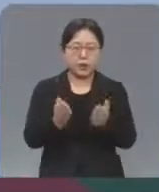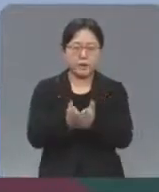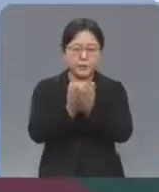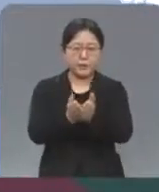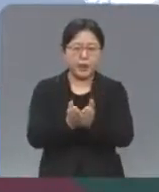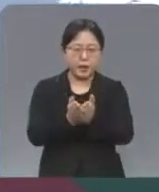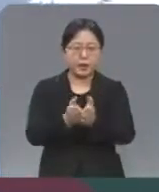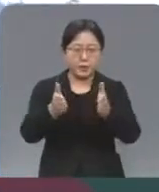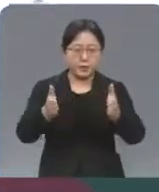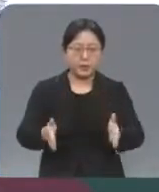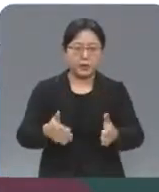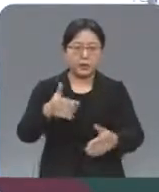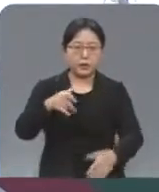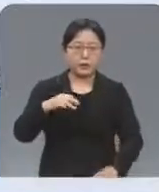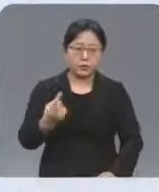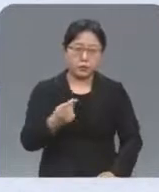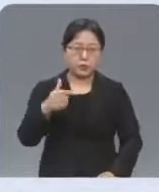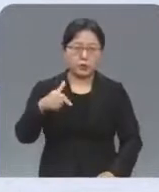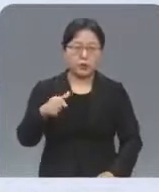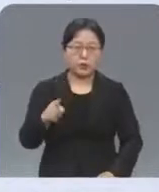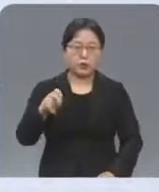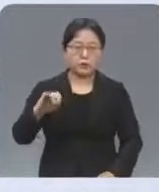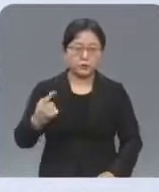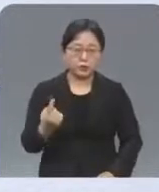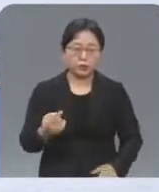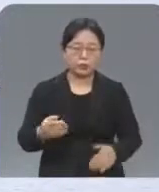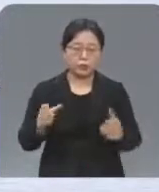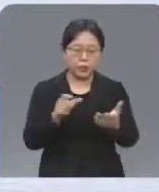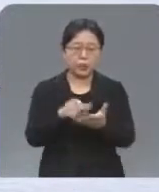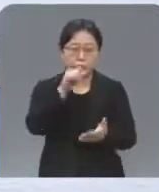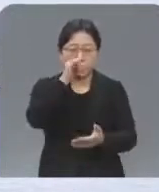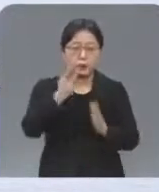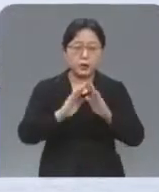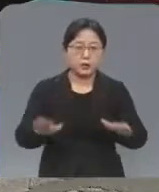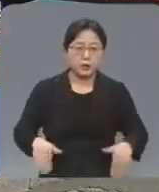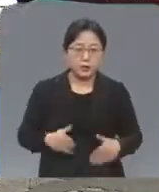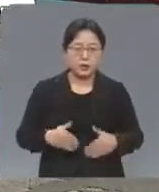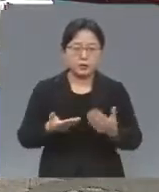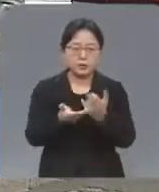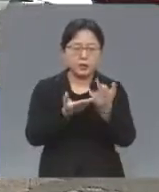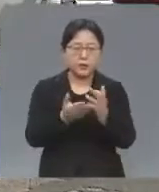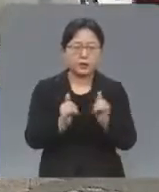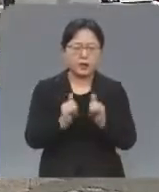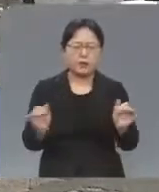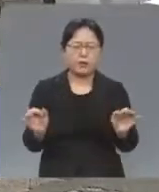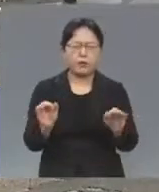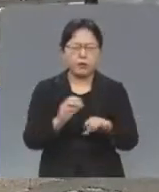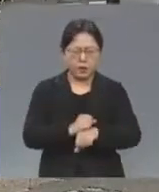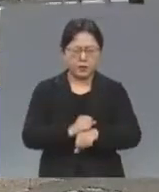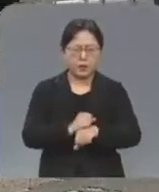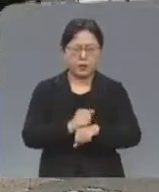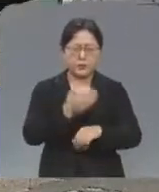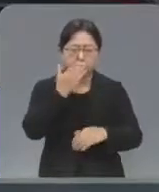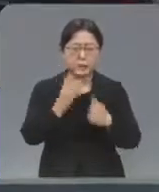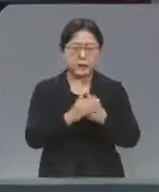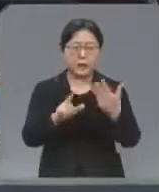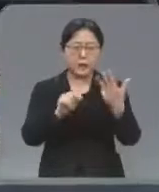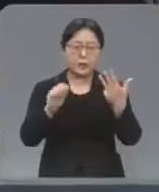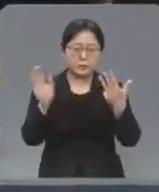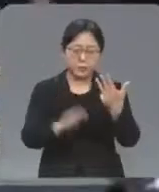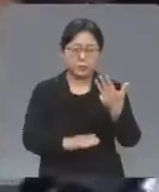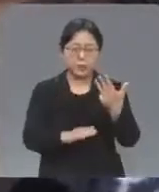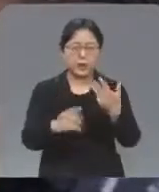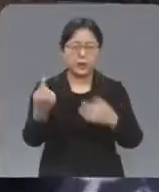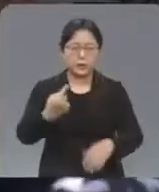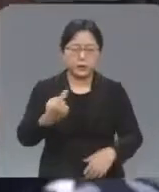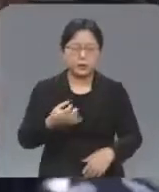운항 구간으로 가거도와 거문도 등도 포함됩니다. 전라남도는 섬이 인구 소멸 위기에 직면해 지난 8월부터